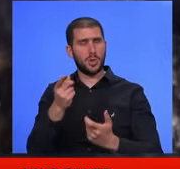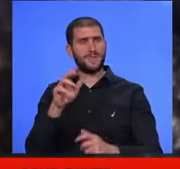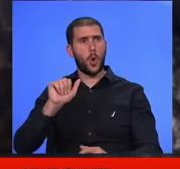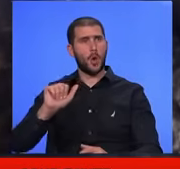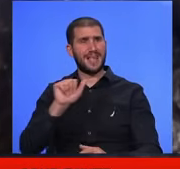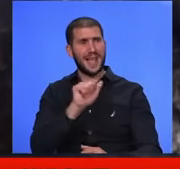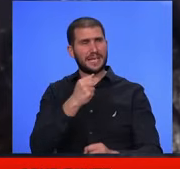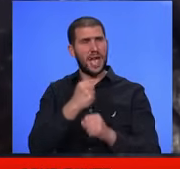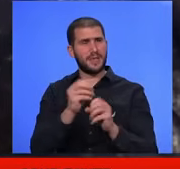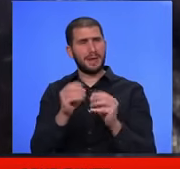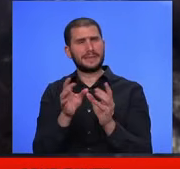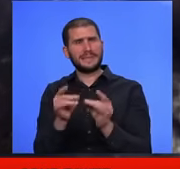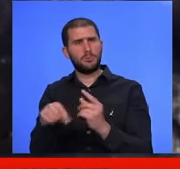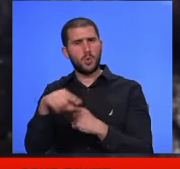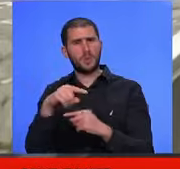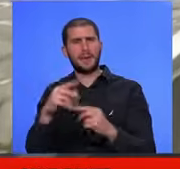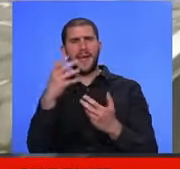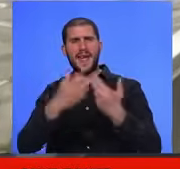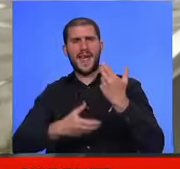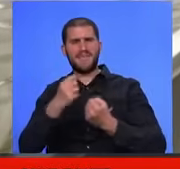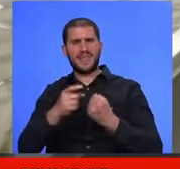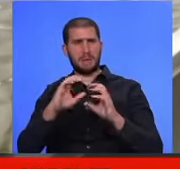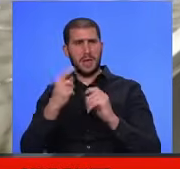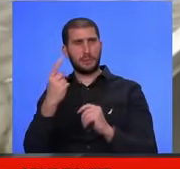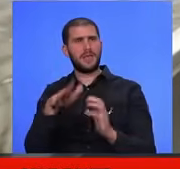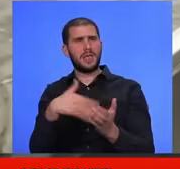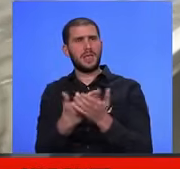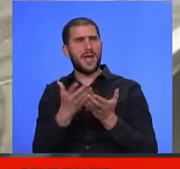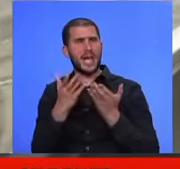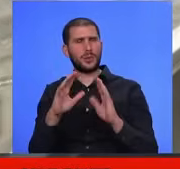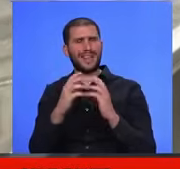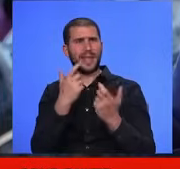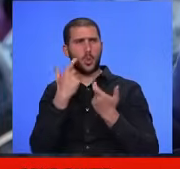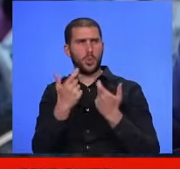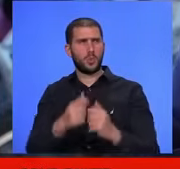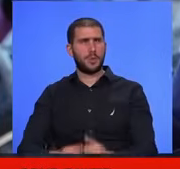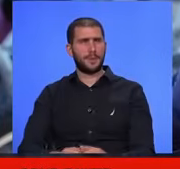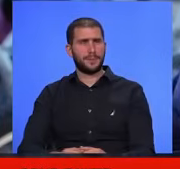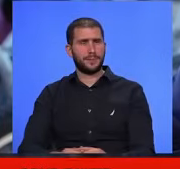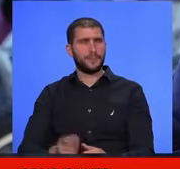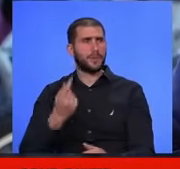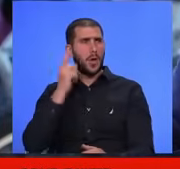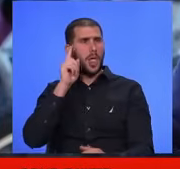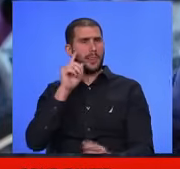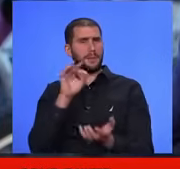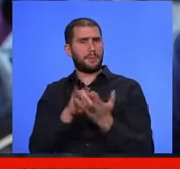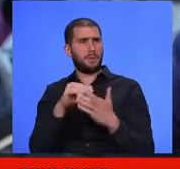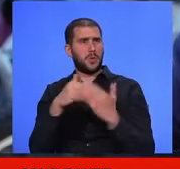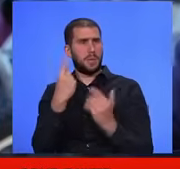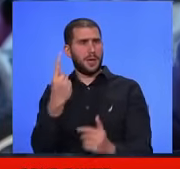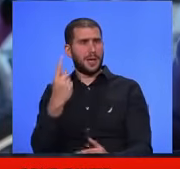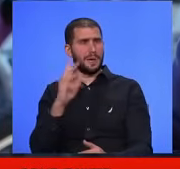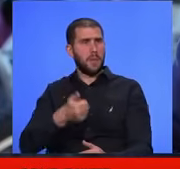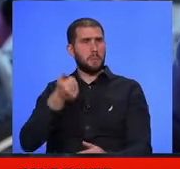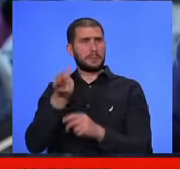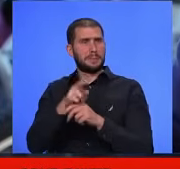הרזי שעבד איתם צמוד ברפת בקיבוץ, והתנדב לעזור לכיתת הכוננות. שאני לא יודע אם בועז תאי או לא,